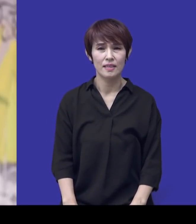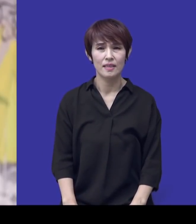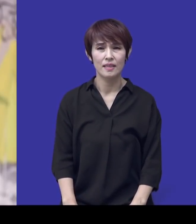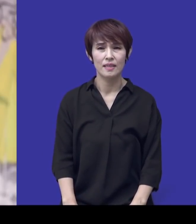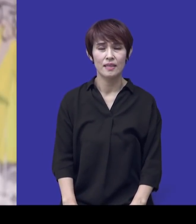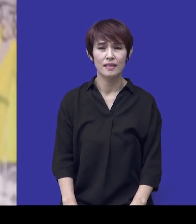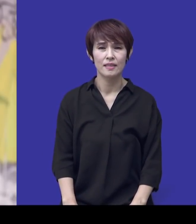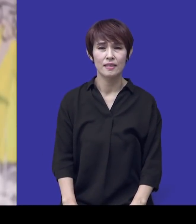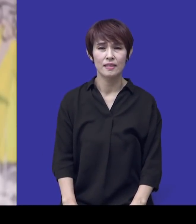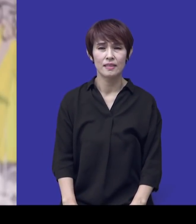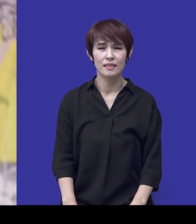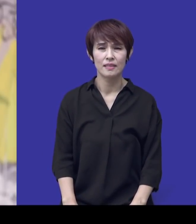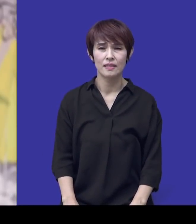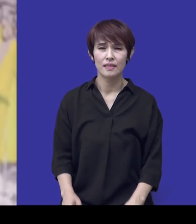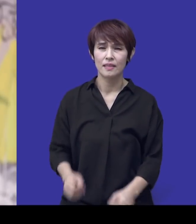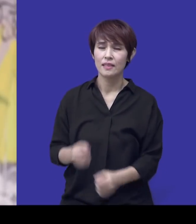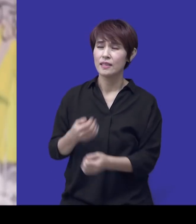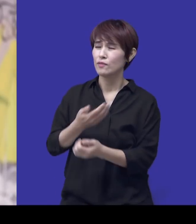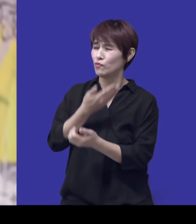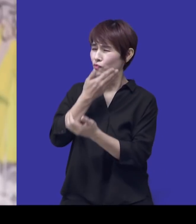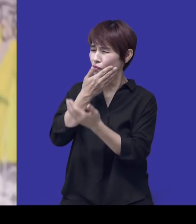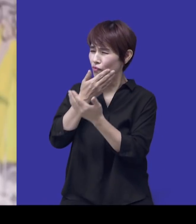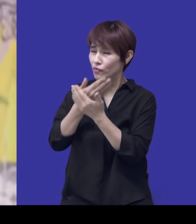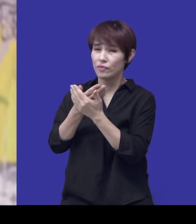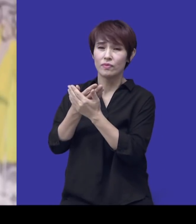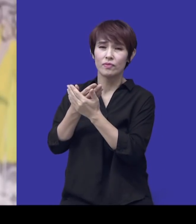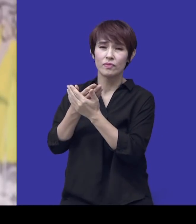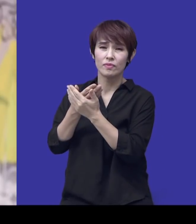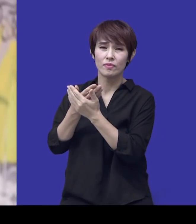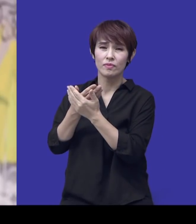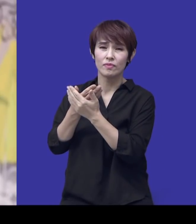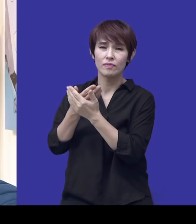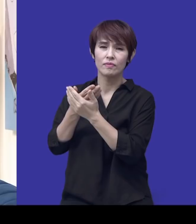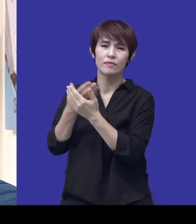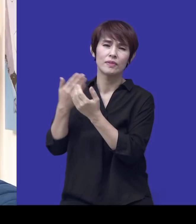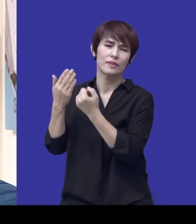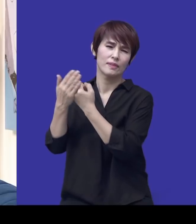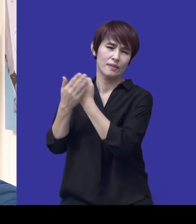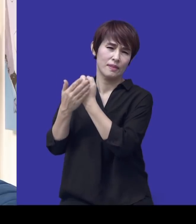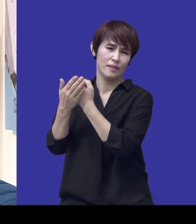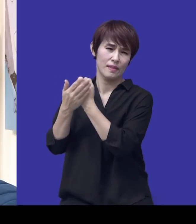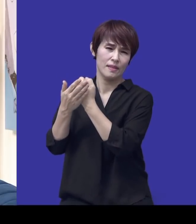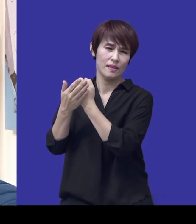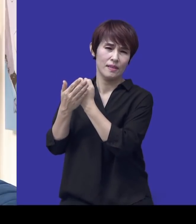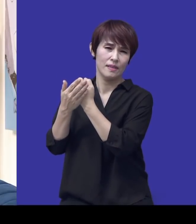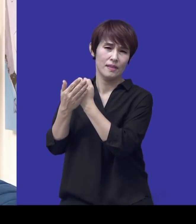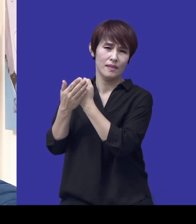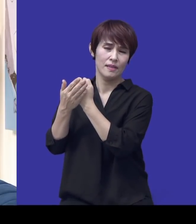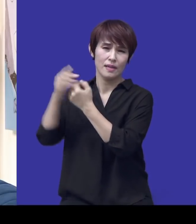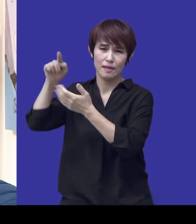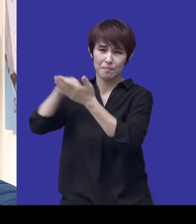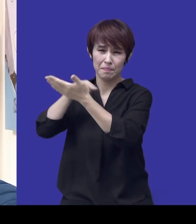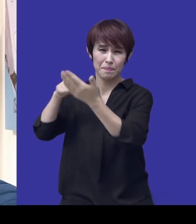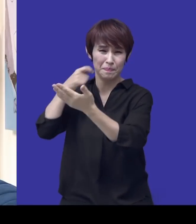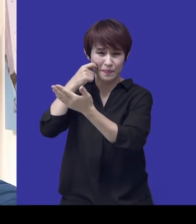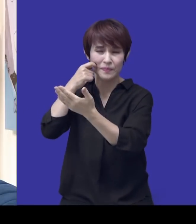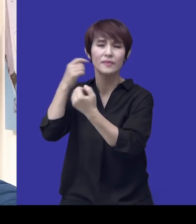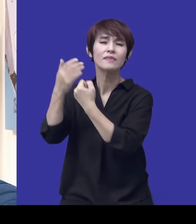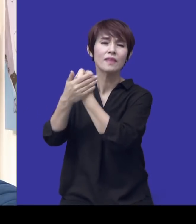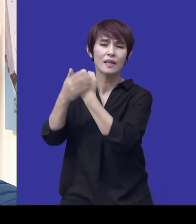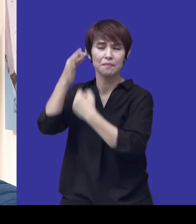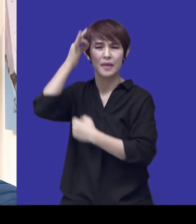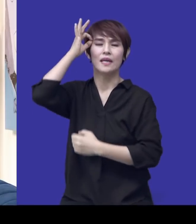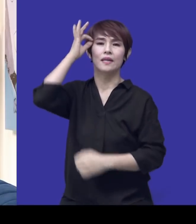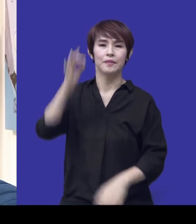있죠. 네. 그걸 그때 깨달아가지고 되게 그러다가 이제 예배